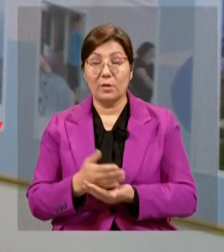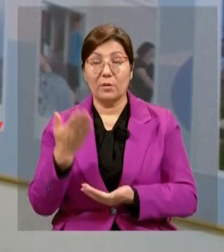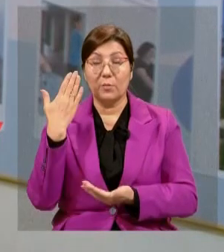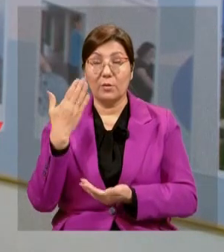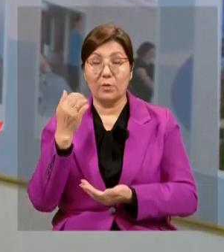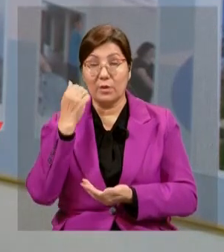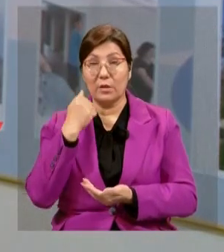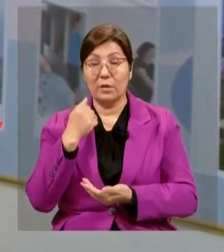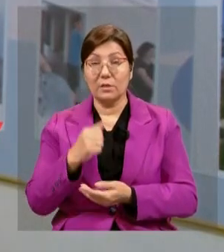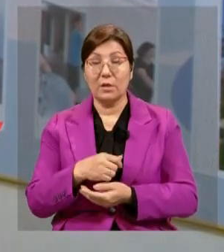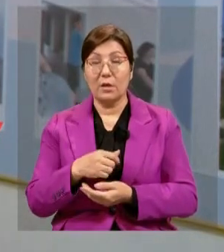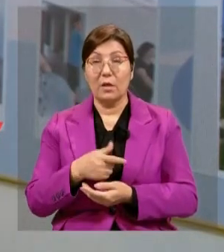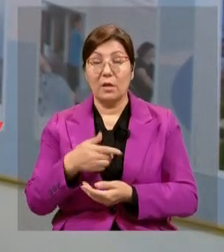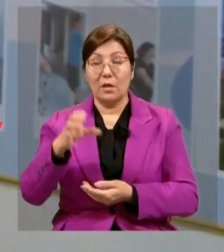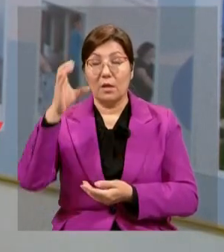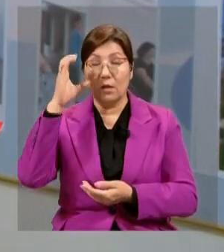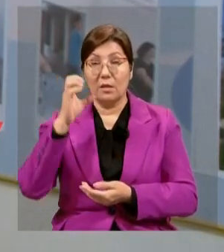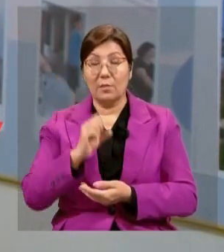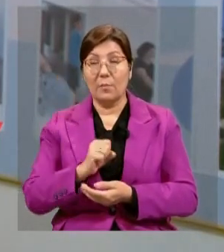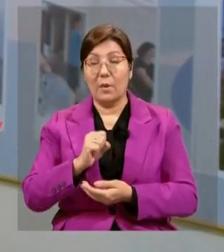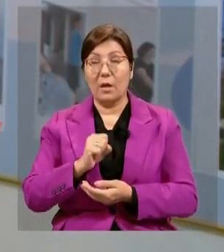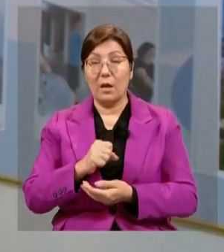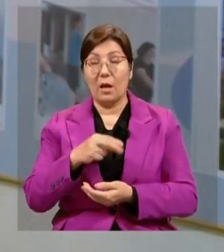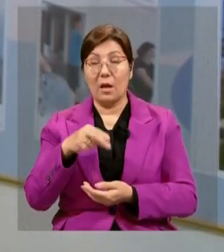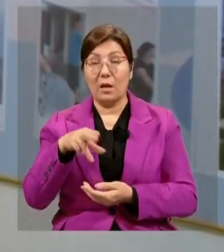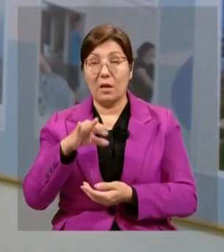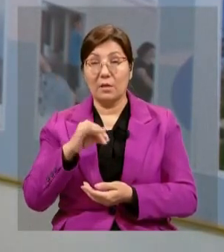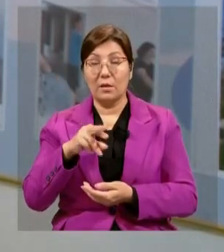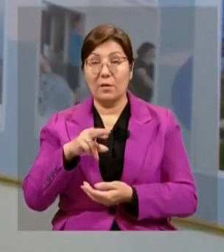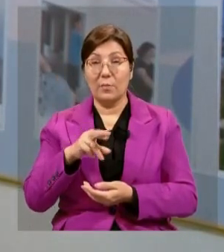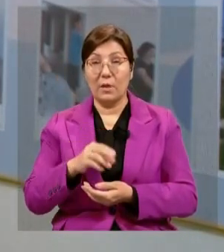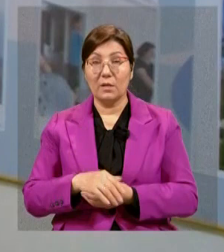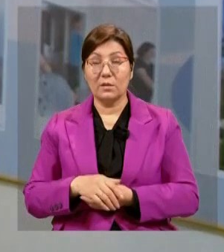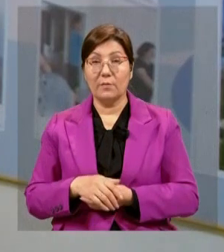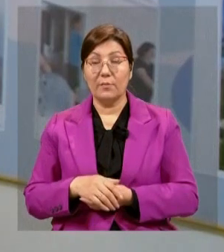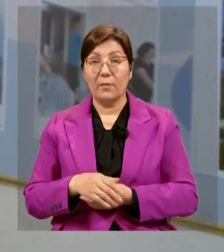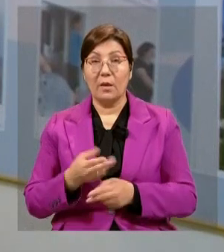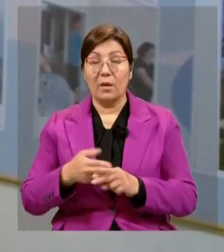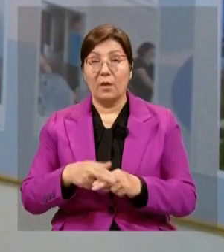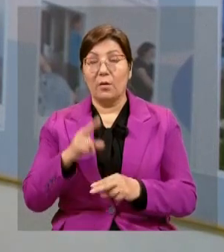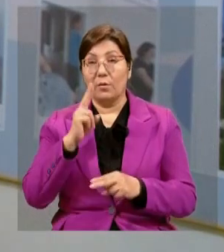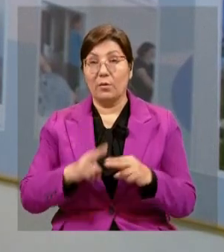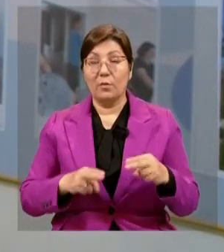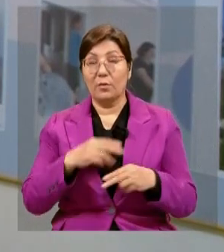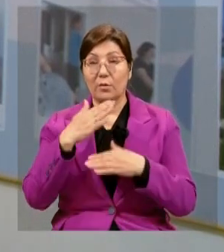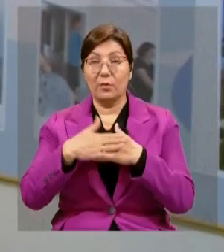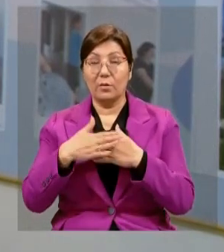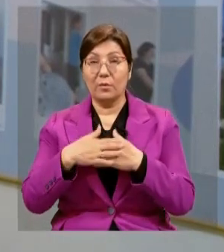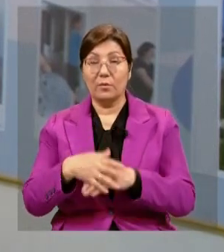ескі ғылым академиясында. Ол өзі жайлап жоғалуға жақындап келе жатыр.